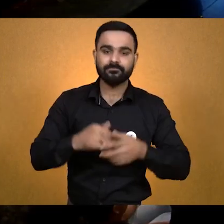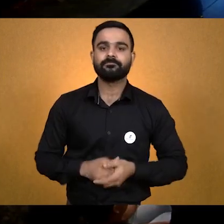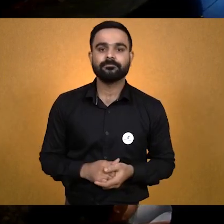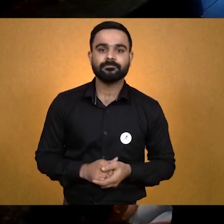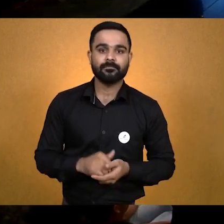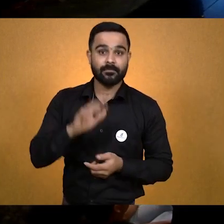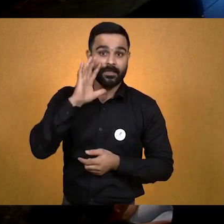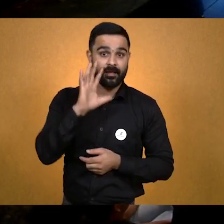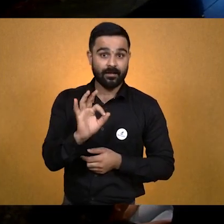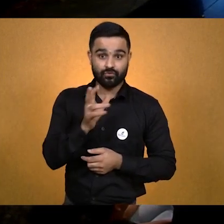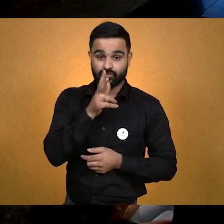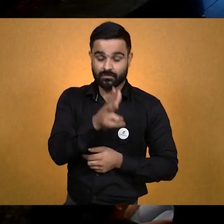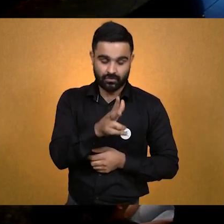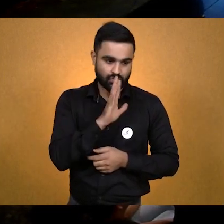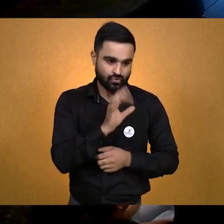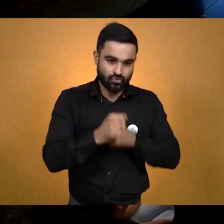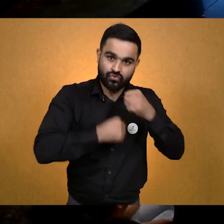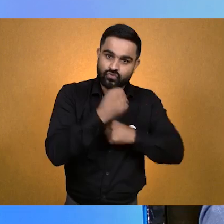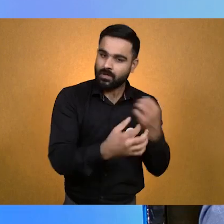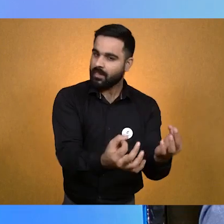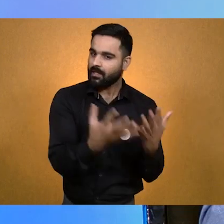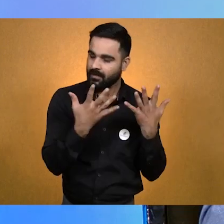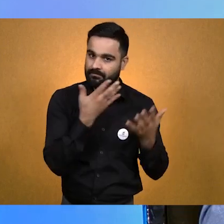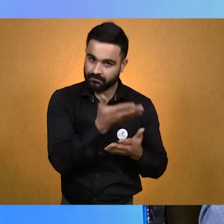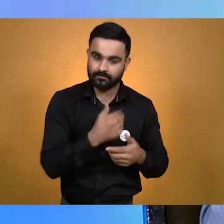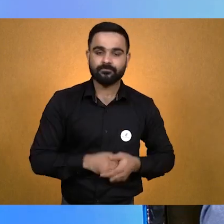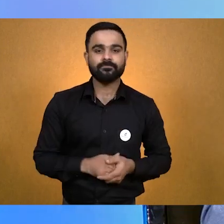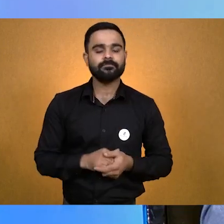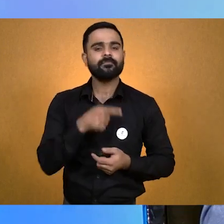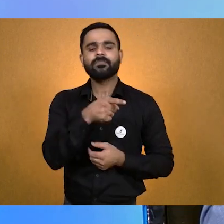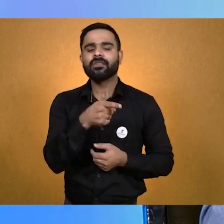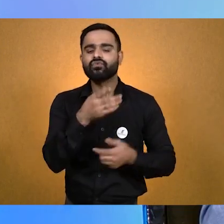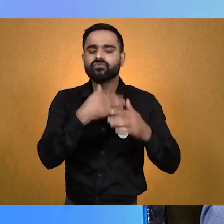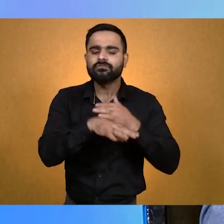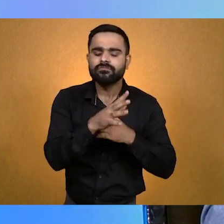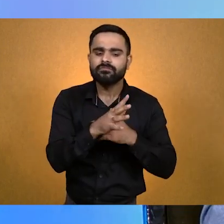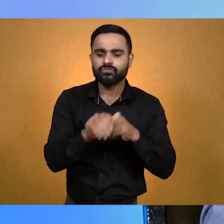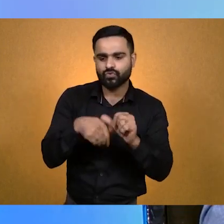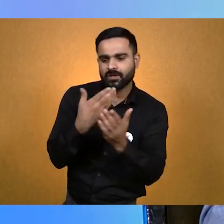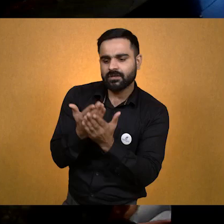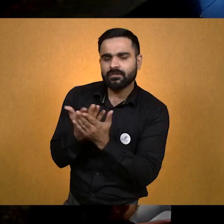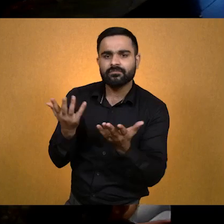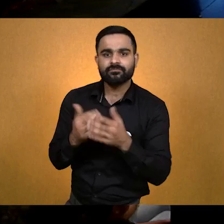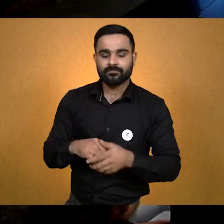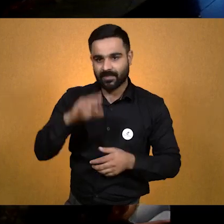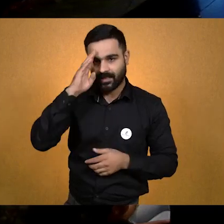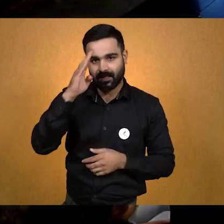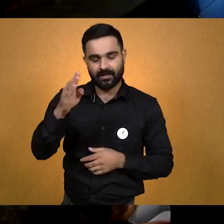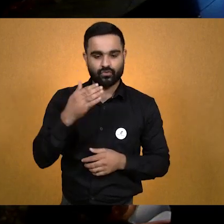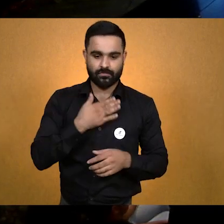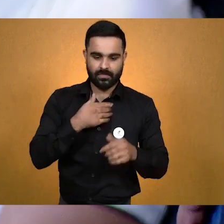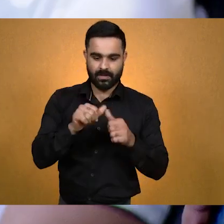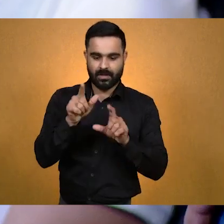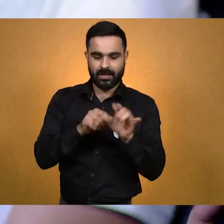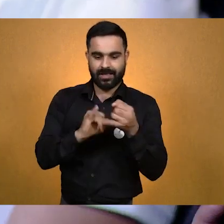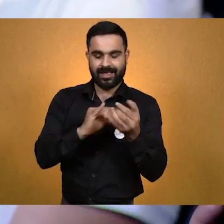ये बहुत बेटा, आई एम टोल्ड यू आर अ रियल स्पोर्टिंग स्टार। What sports do you participate in? Hello sir, my name is